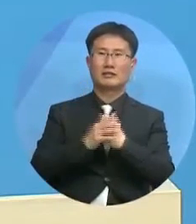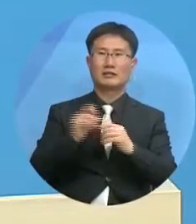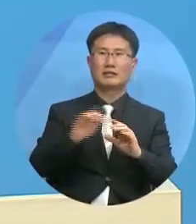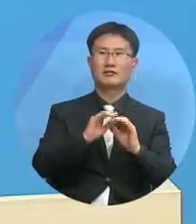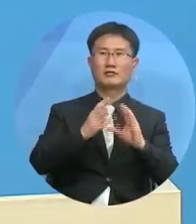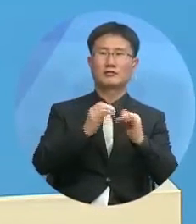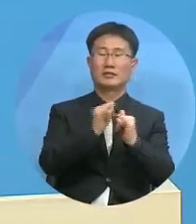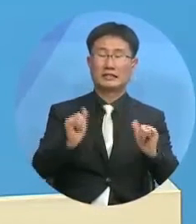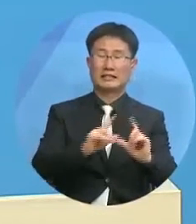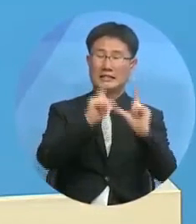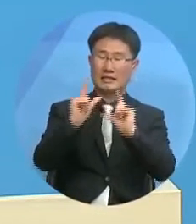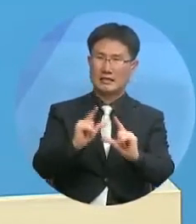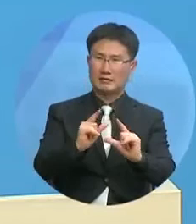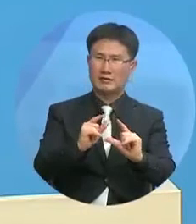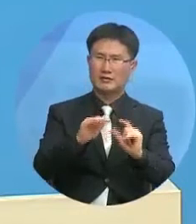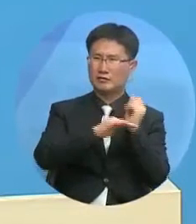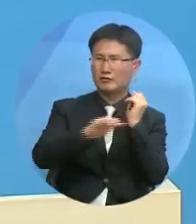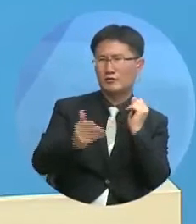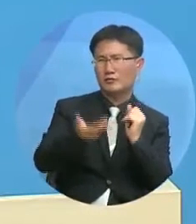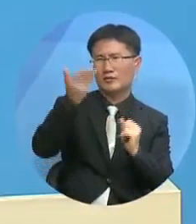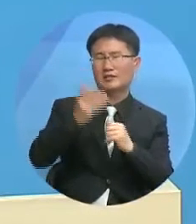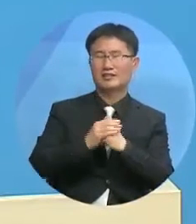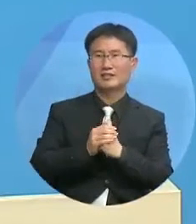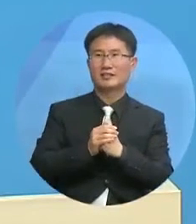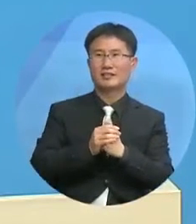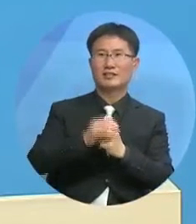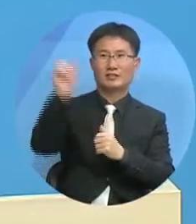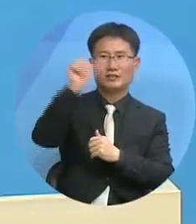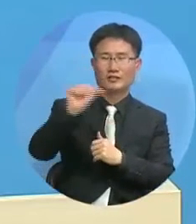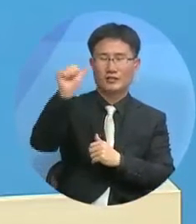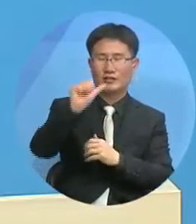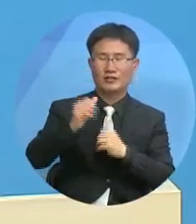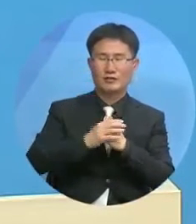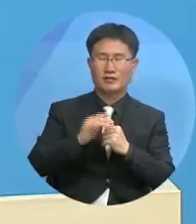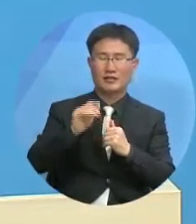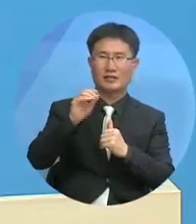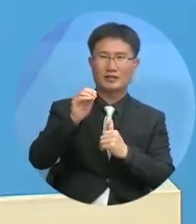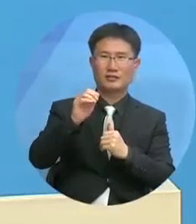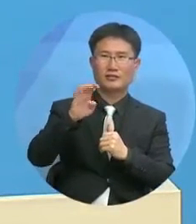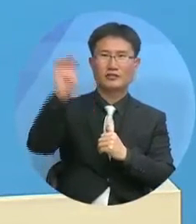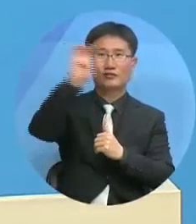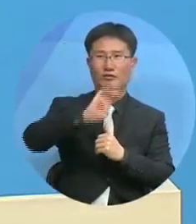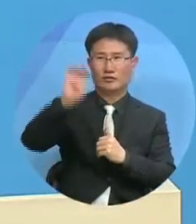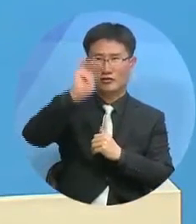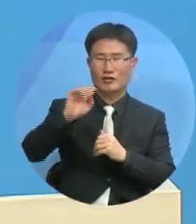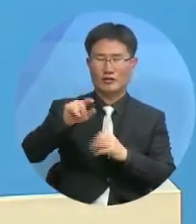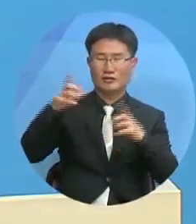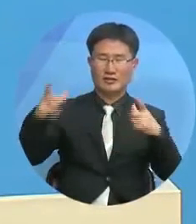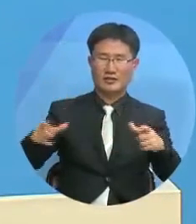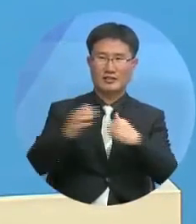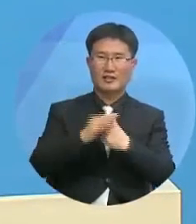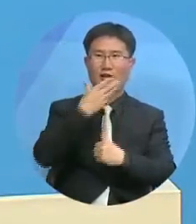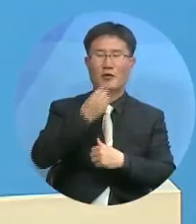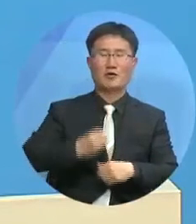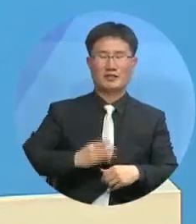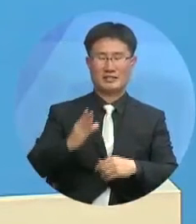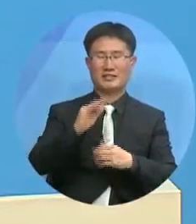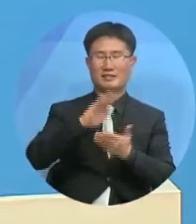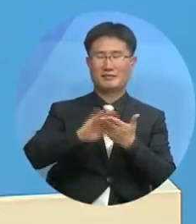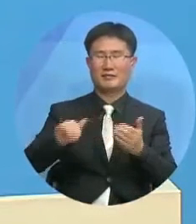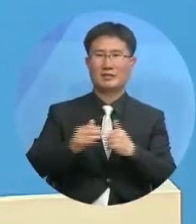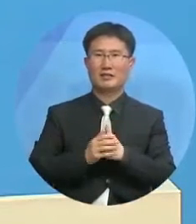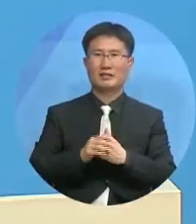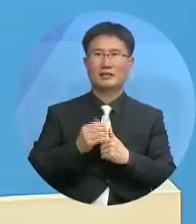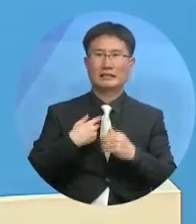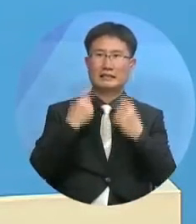높이는 유럽의 선진적인 복지국가, 그것이 제가 추구하는 진보입니다. 그래서 저는 개인의